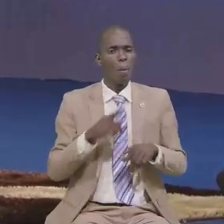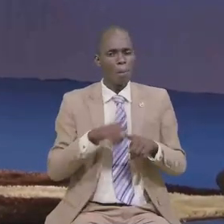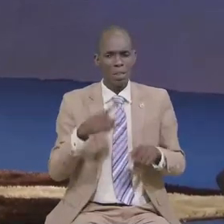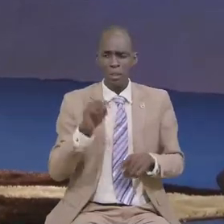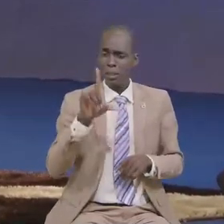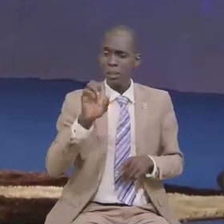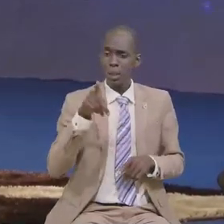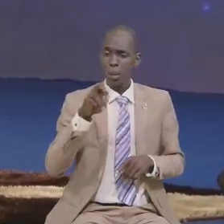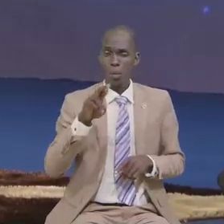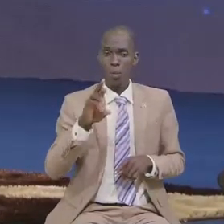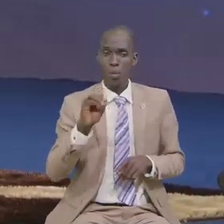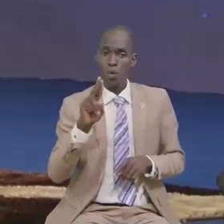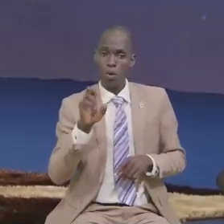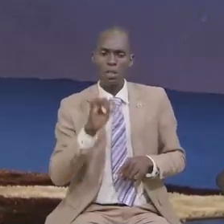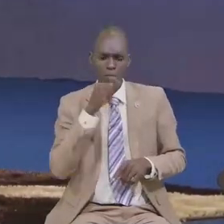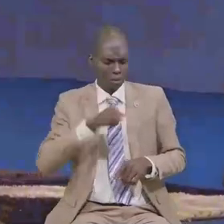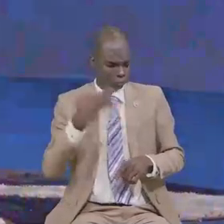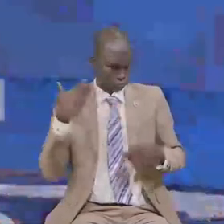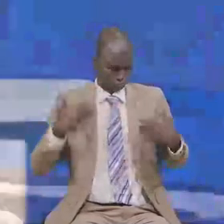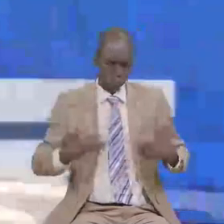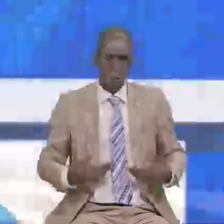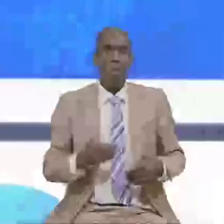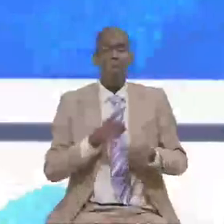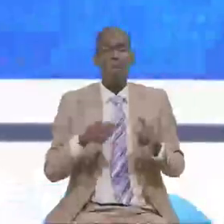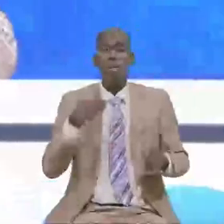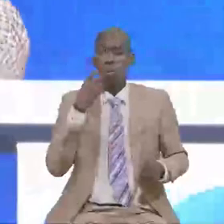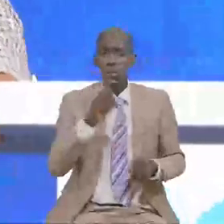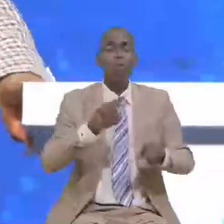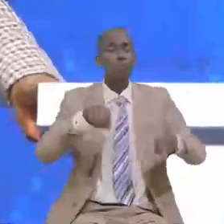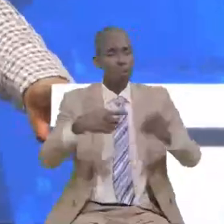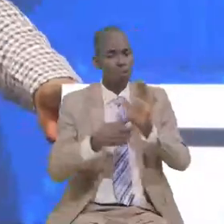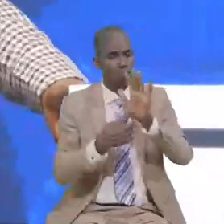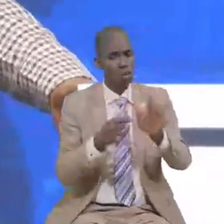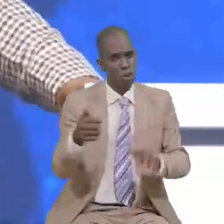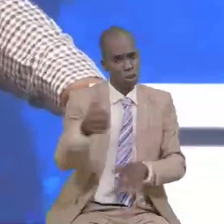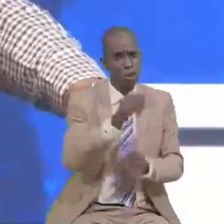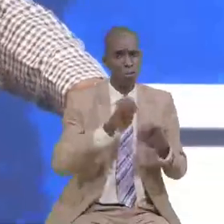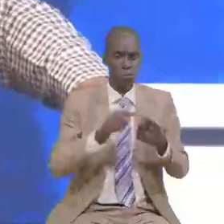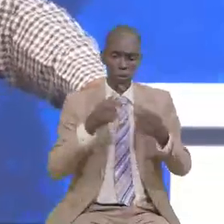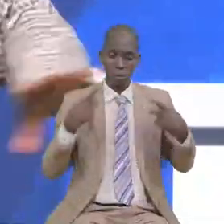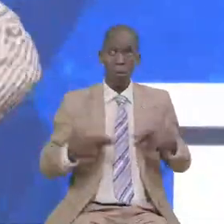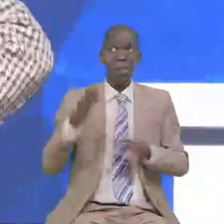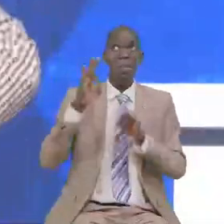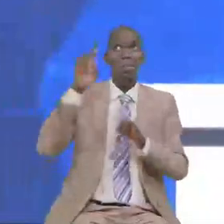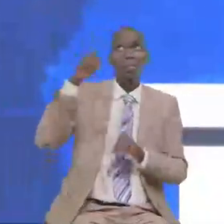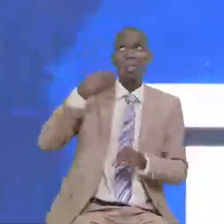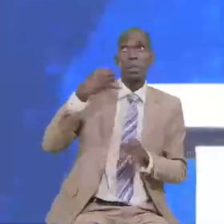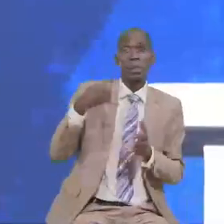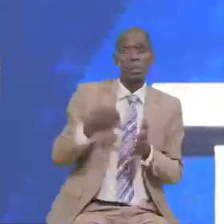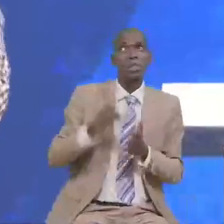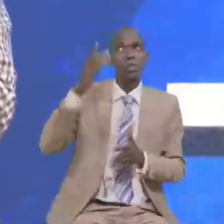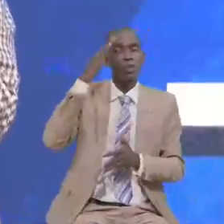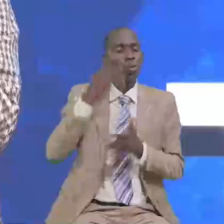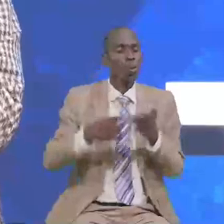paraît toujours être là, mais elle nous dit, allez vous montrer au sacrificateur. S'il a ainsi parlé, il